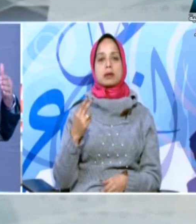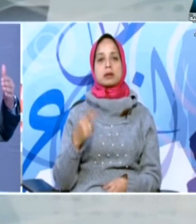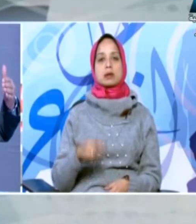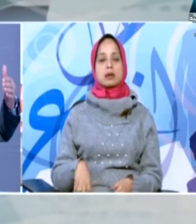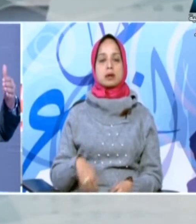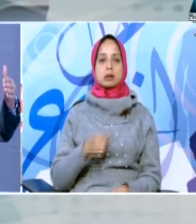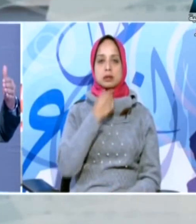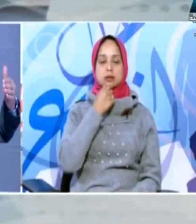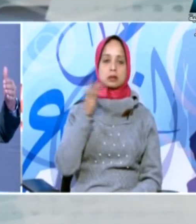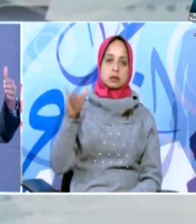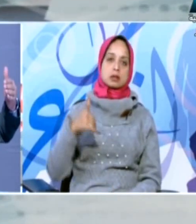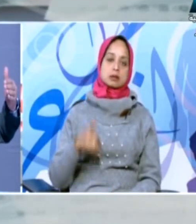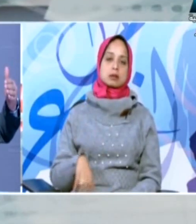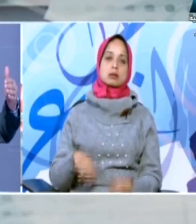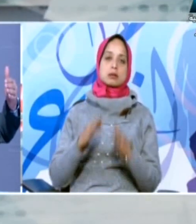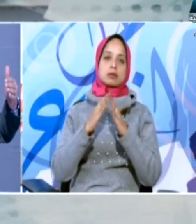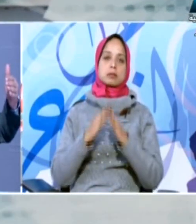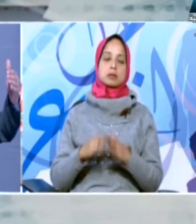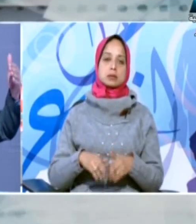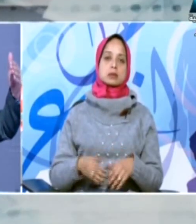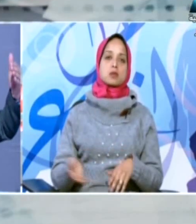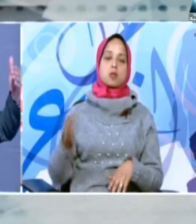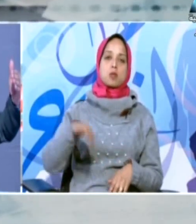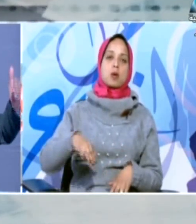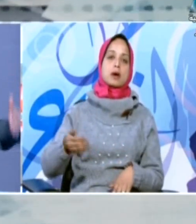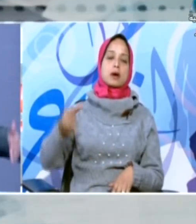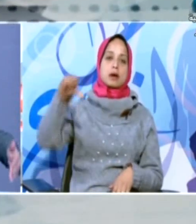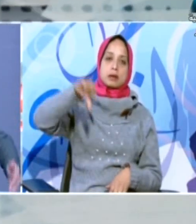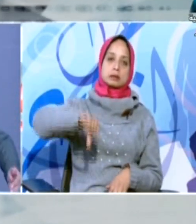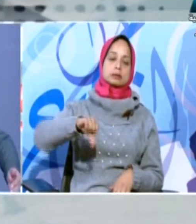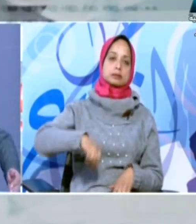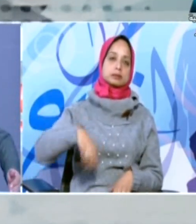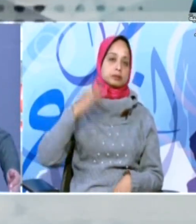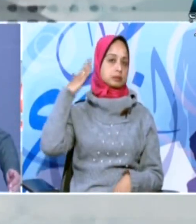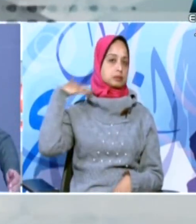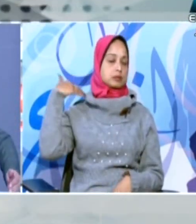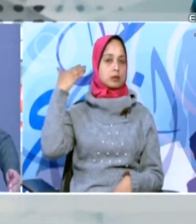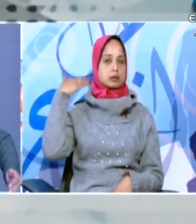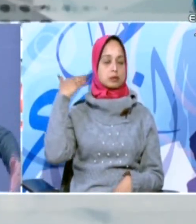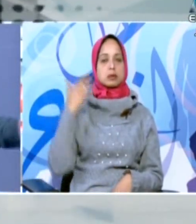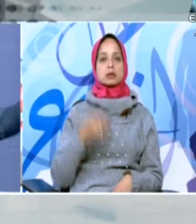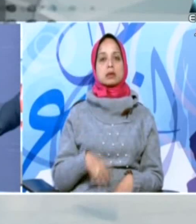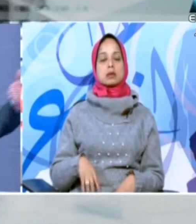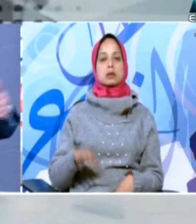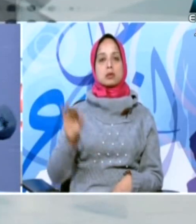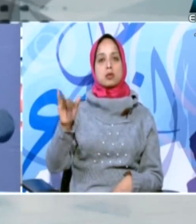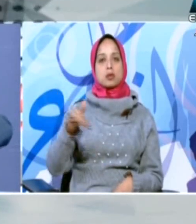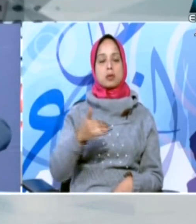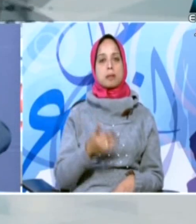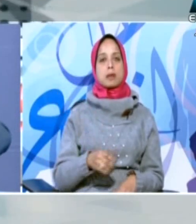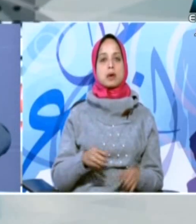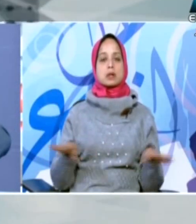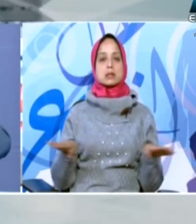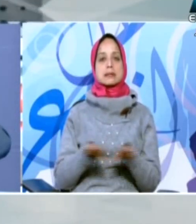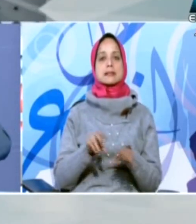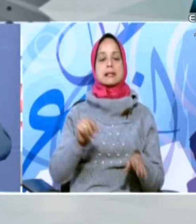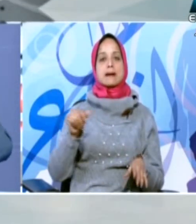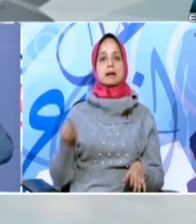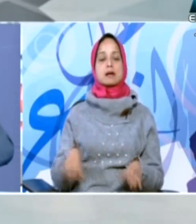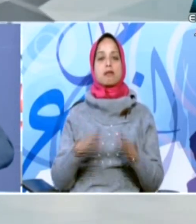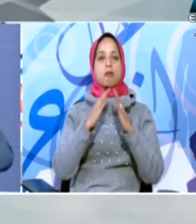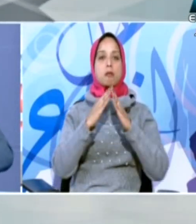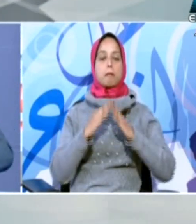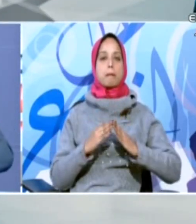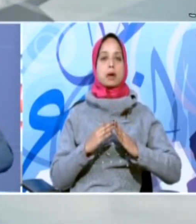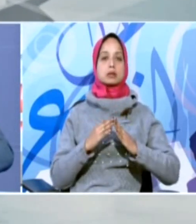اسقطت بنغازي وطرابلس في ليبيا، قائد منتو جمري ورومل، ثعلب الصحراء، داخلين على مصر ودخلوا العالمين هنا. فحرك